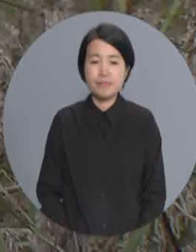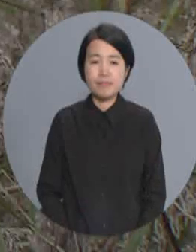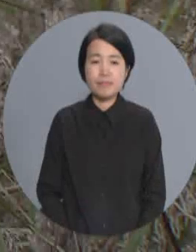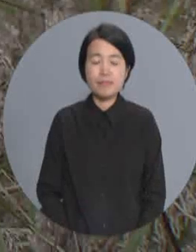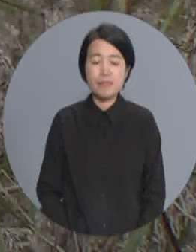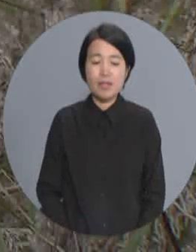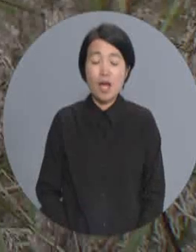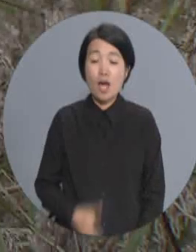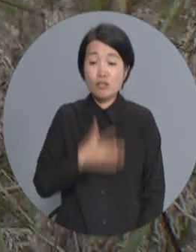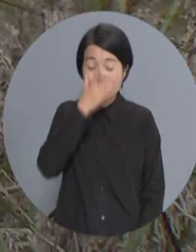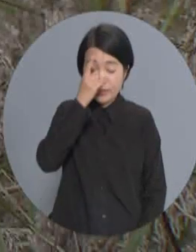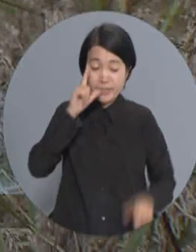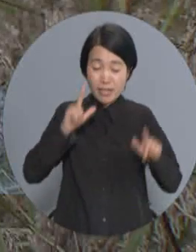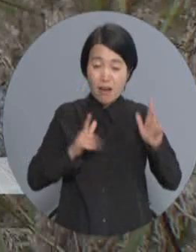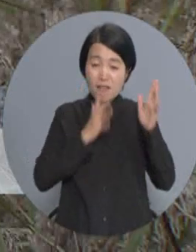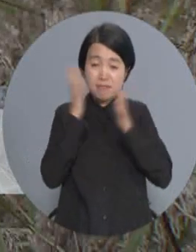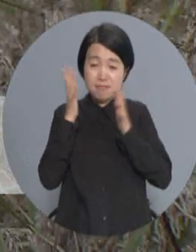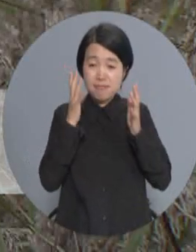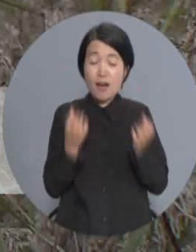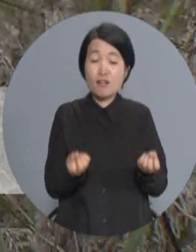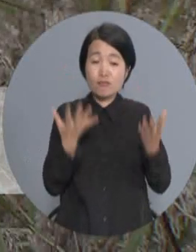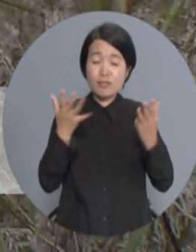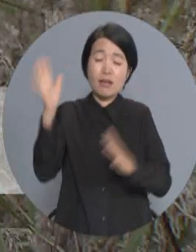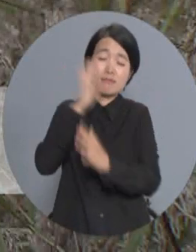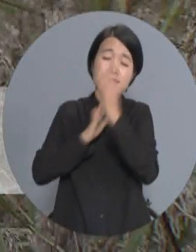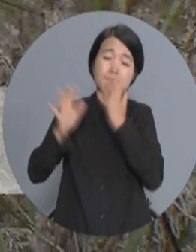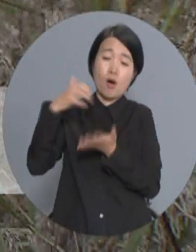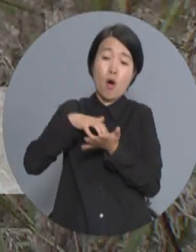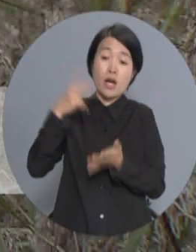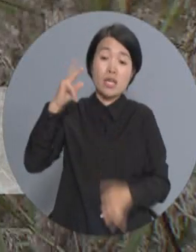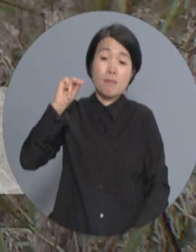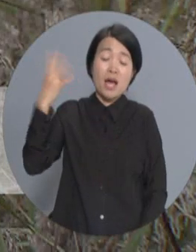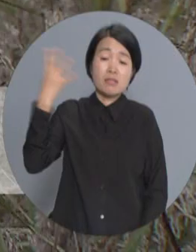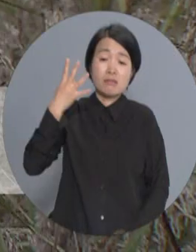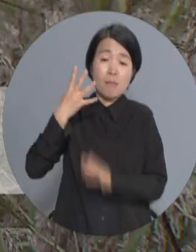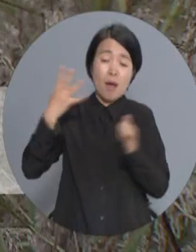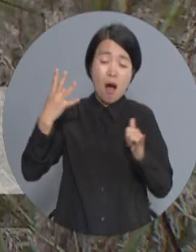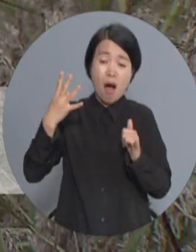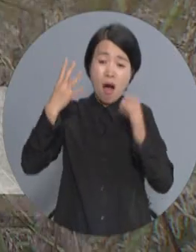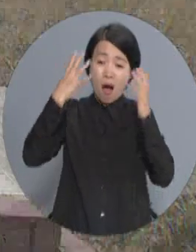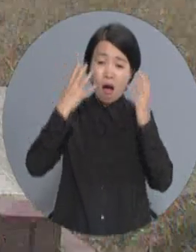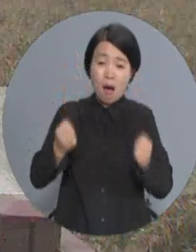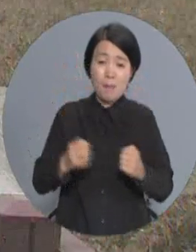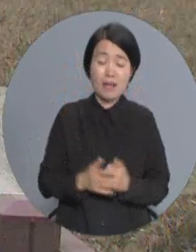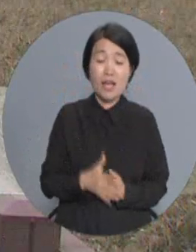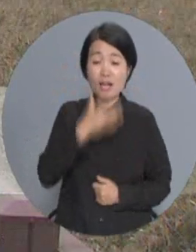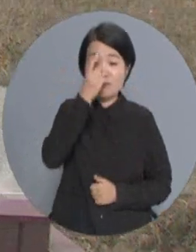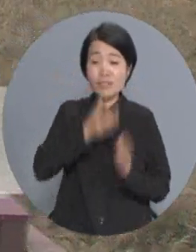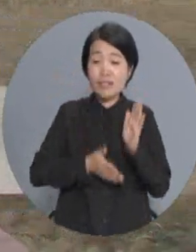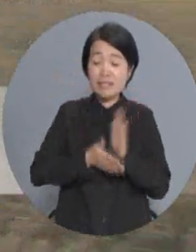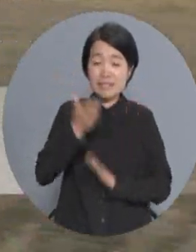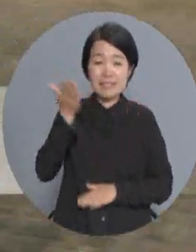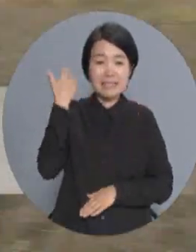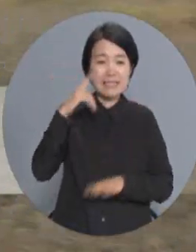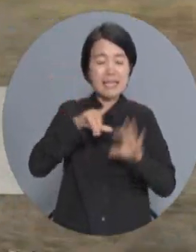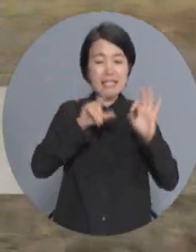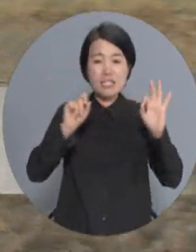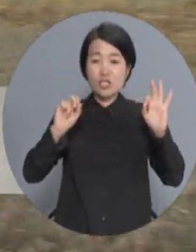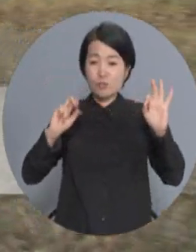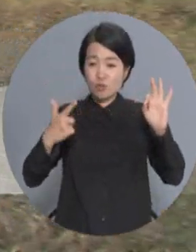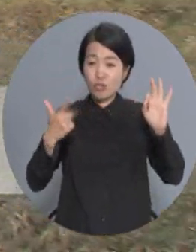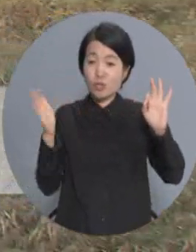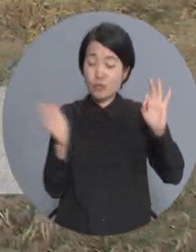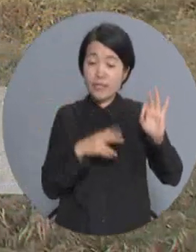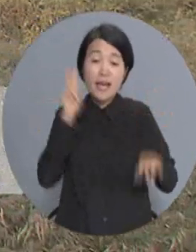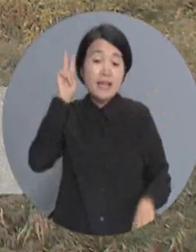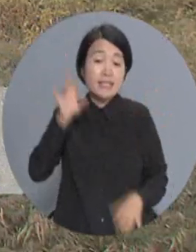올해 순천만 갈대 축제에 2 4천여명이 방문한 것으로 집게 됐습니다 순천시는 지난 26일부터 이틀 동안